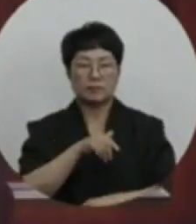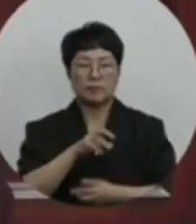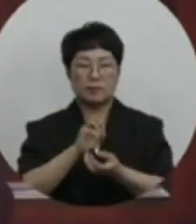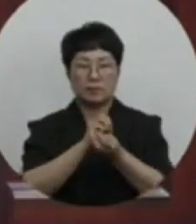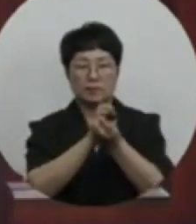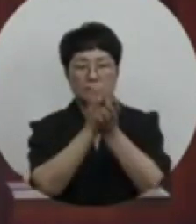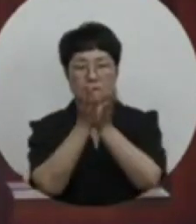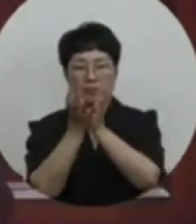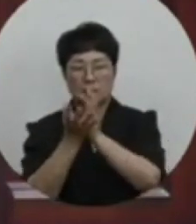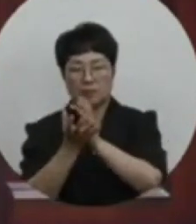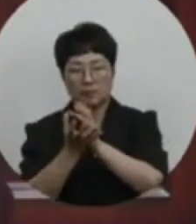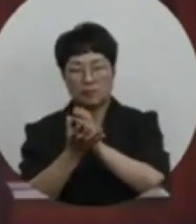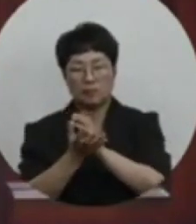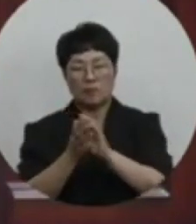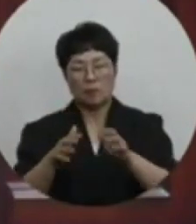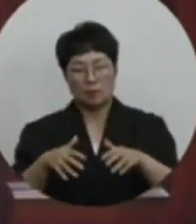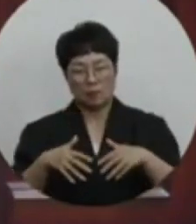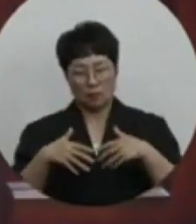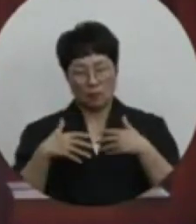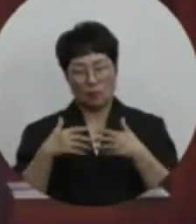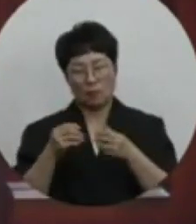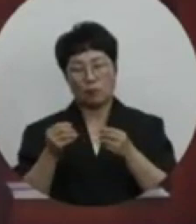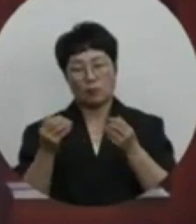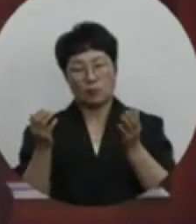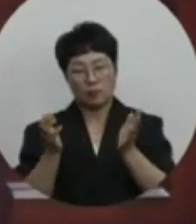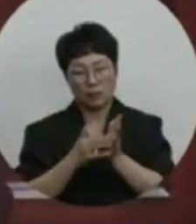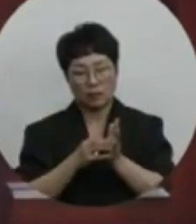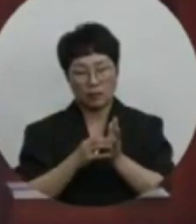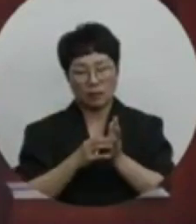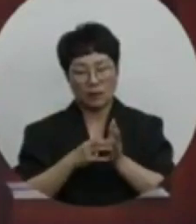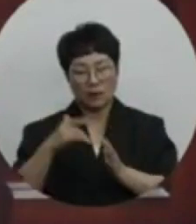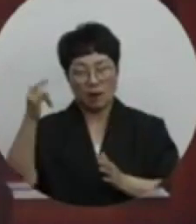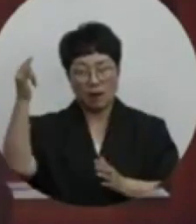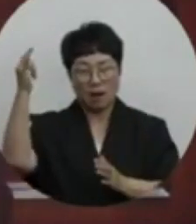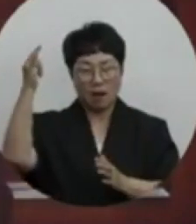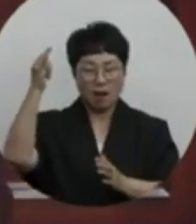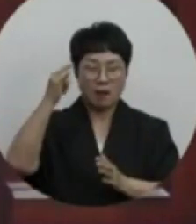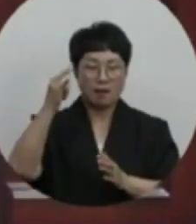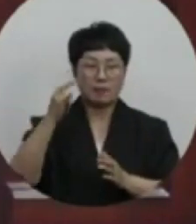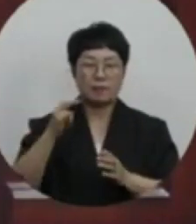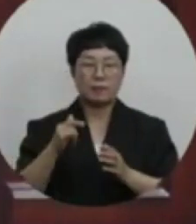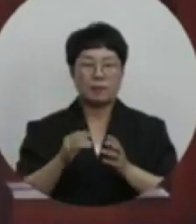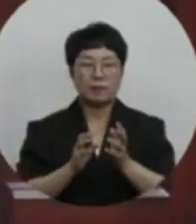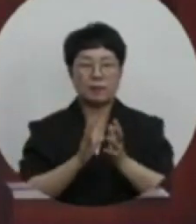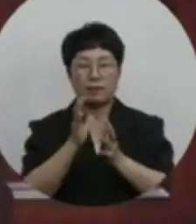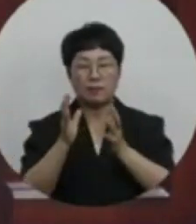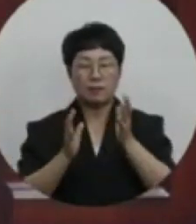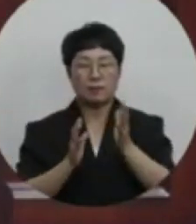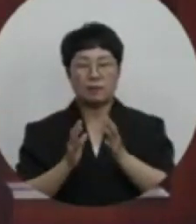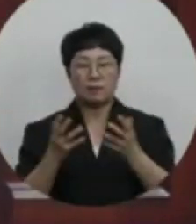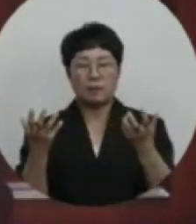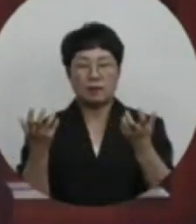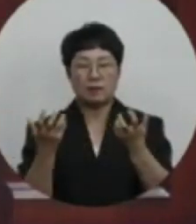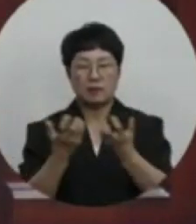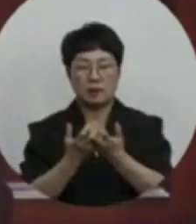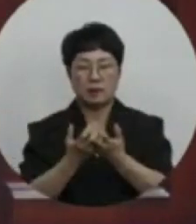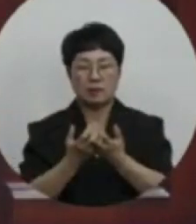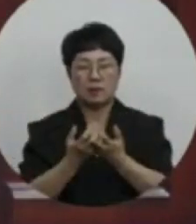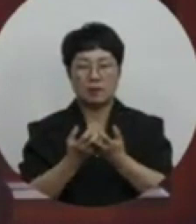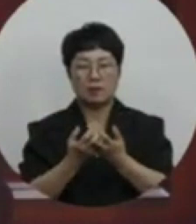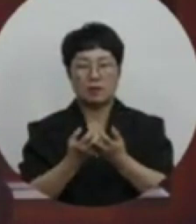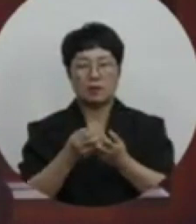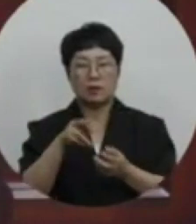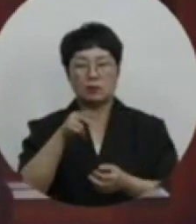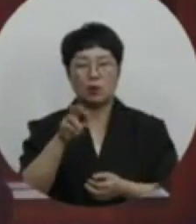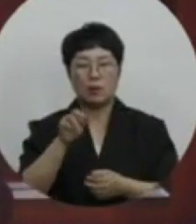피고 완연한 봄의 기운도 어느새 다가고 햇볕이 풍부하고 만물이 점차 생장하여 가득 찬다는 소만이